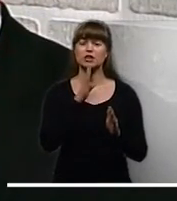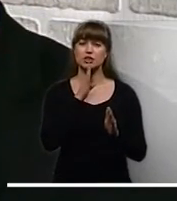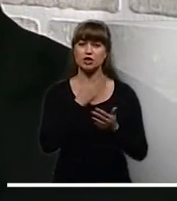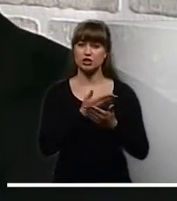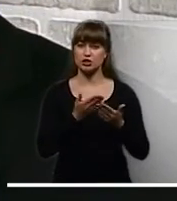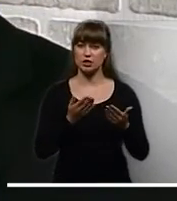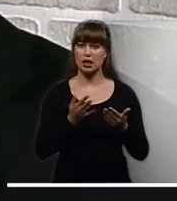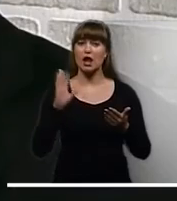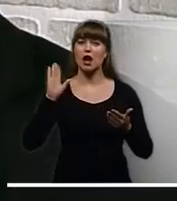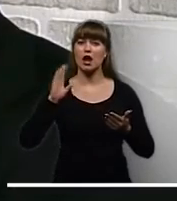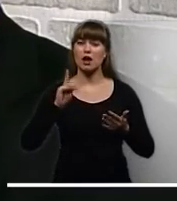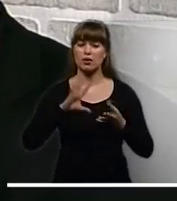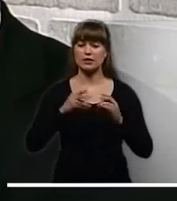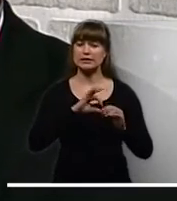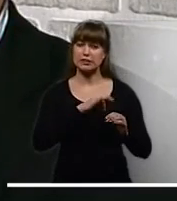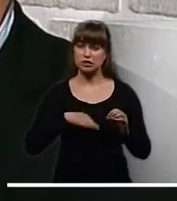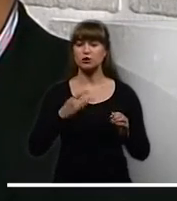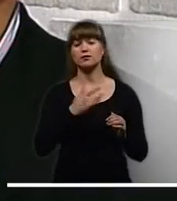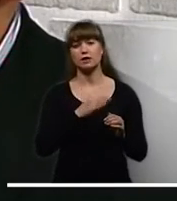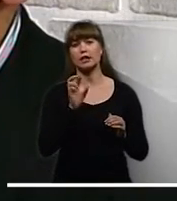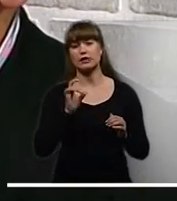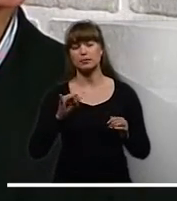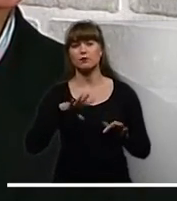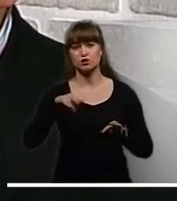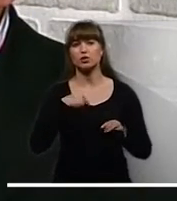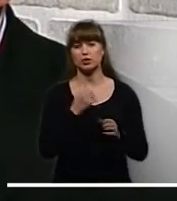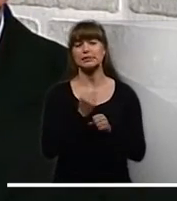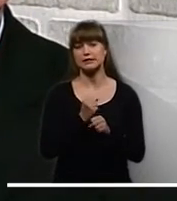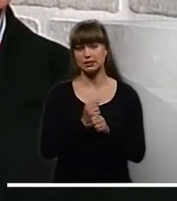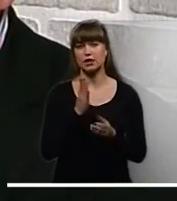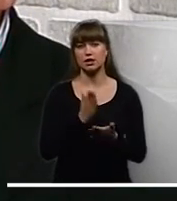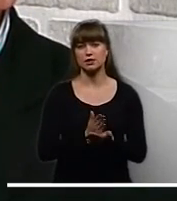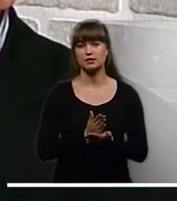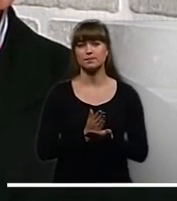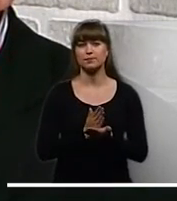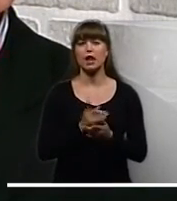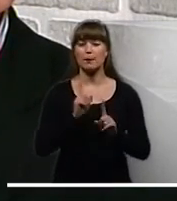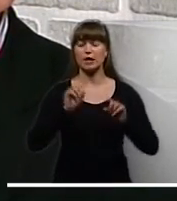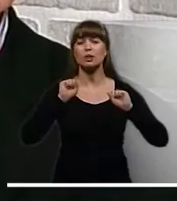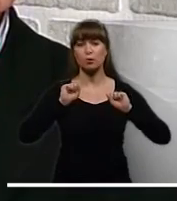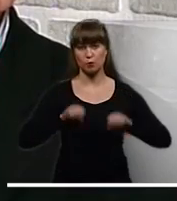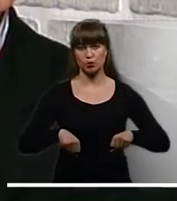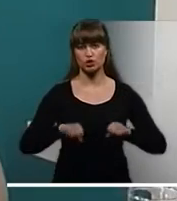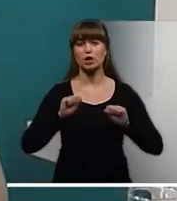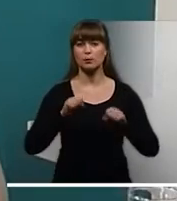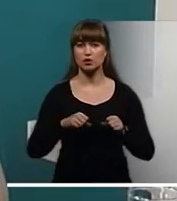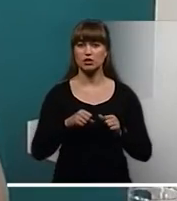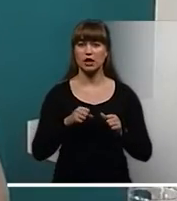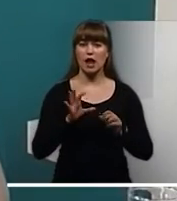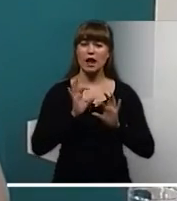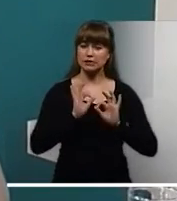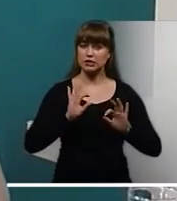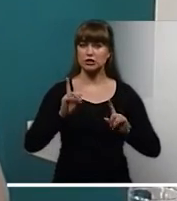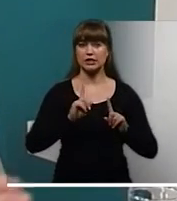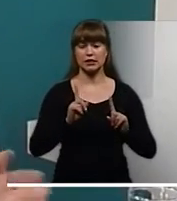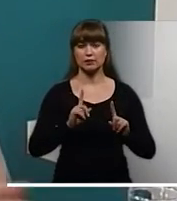женщиной, и обследование сосудов, и биохимия, все это у нас делается. Да, можно. Можно. Теоретически